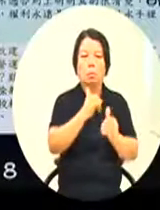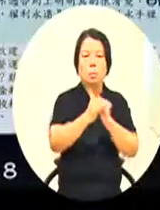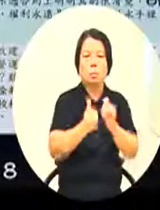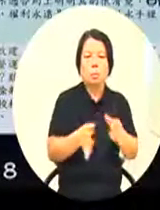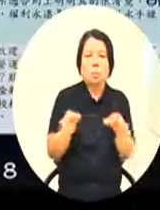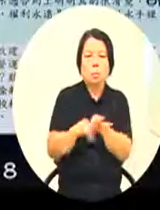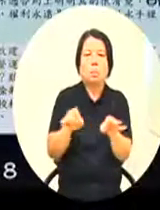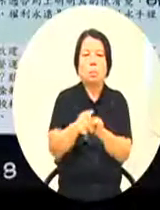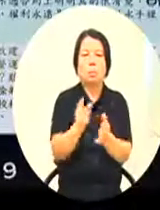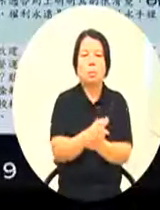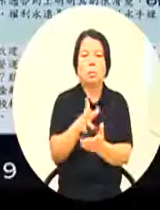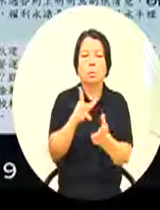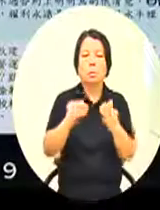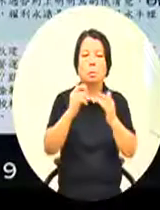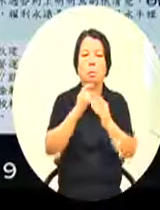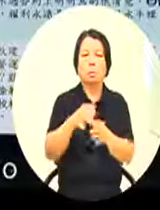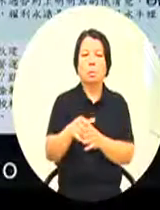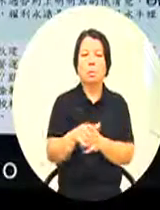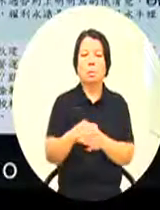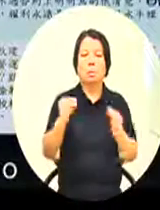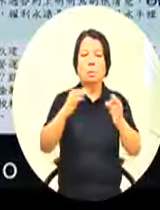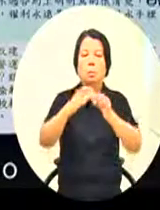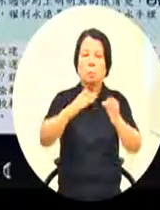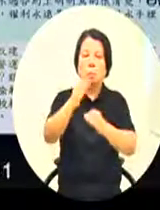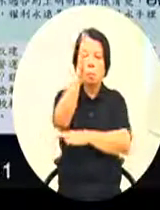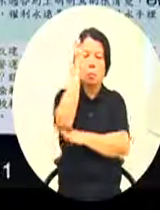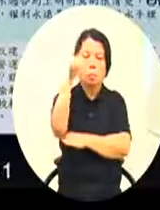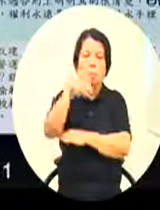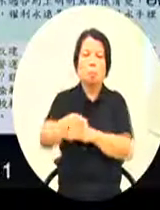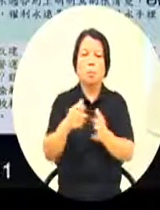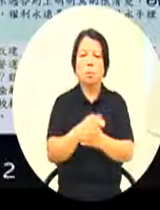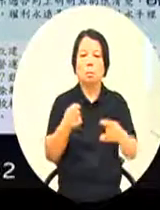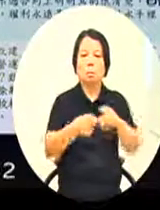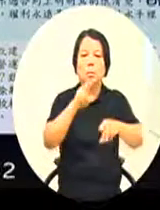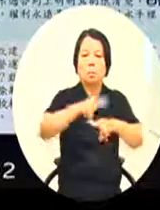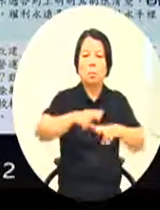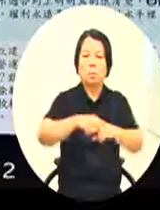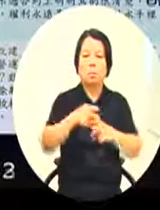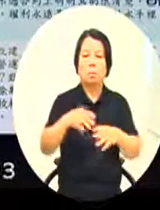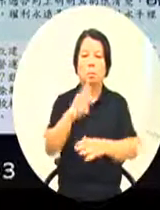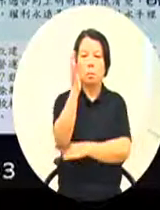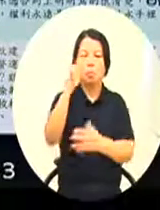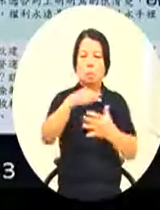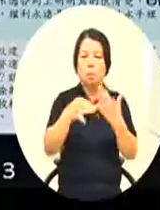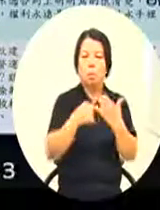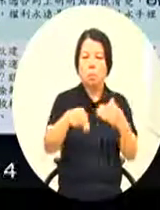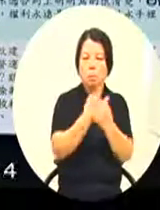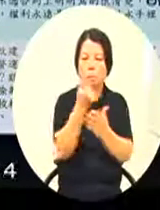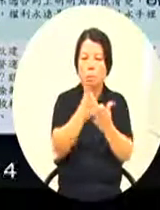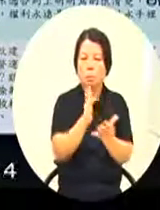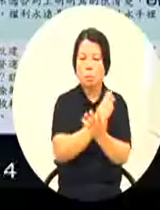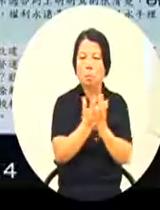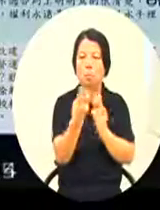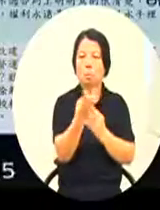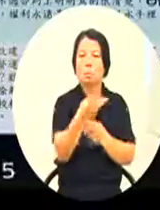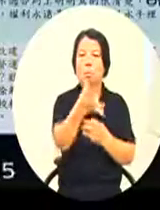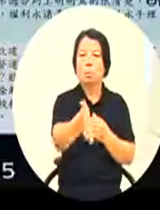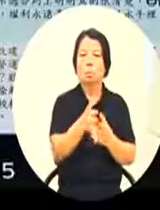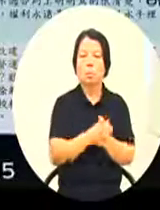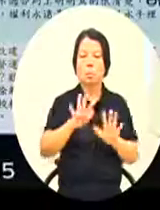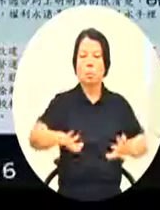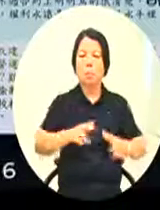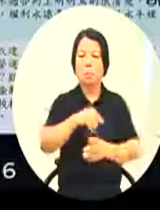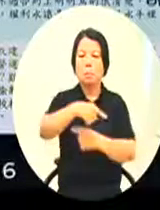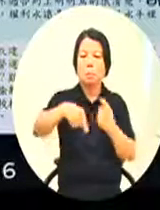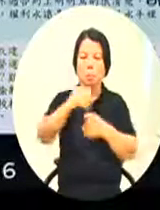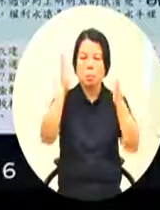建的市府营运这三种来做比较，在公共政策上的决策当中，难道就只有这三种吗？那我们现在的转型